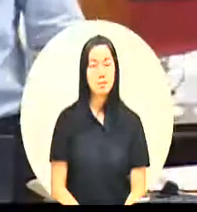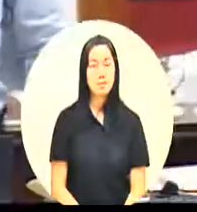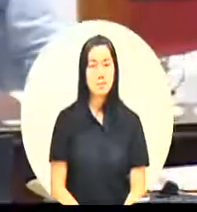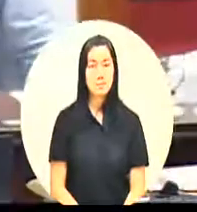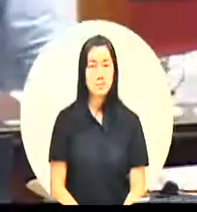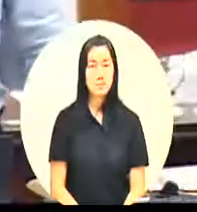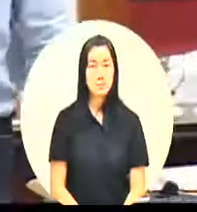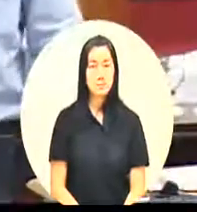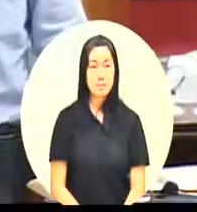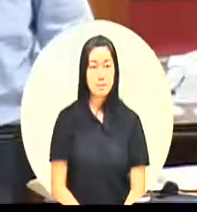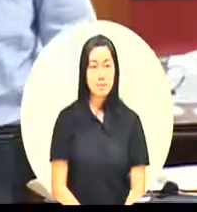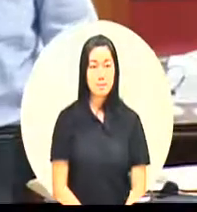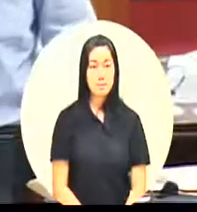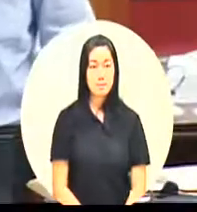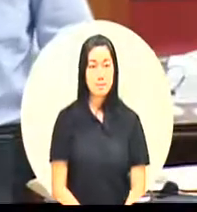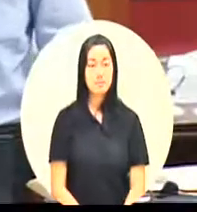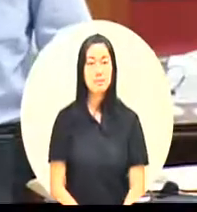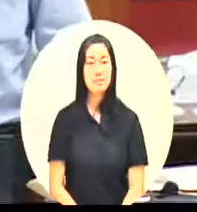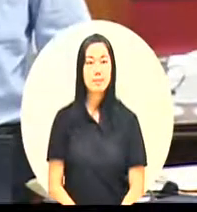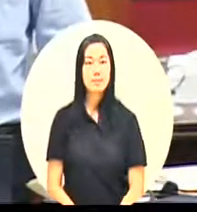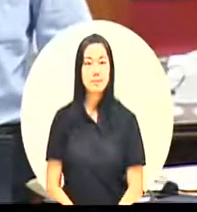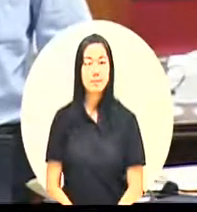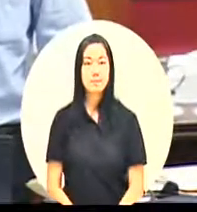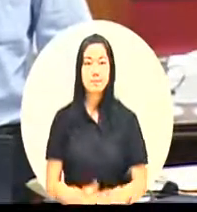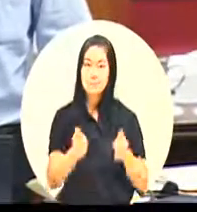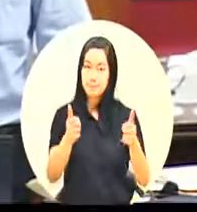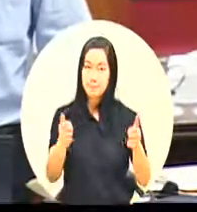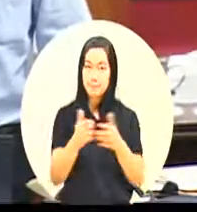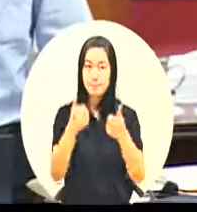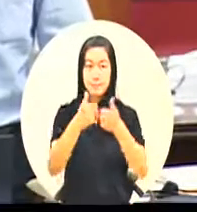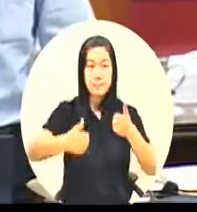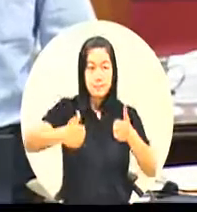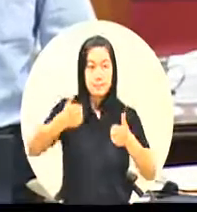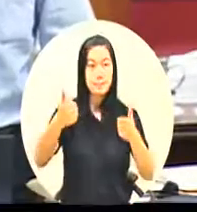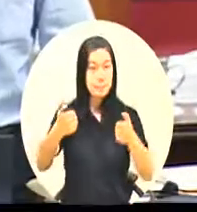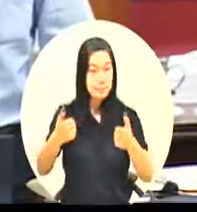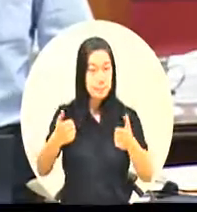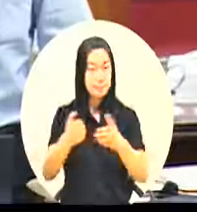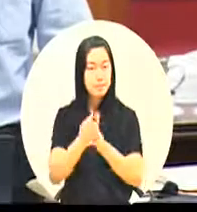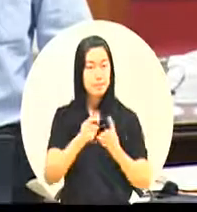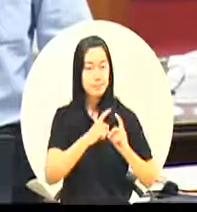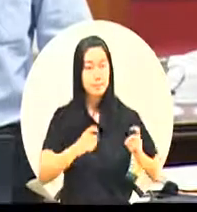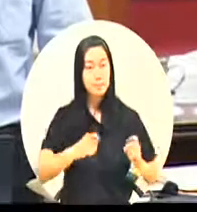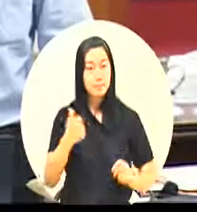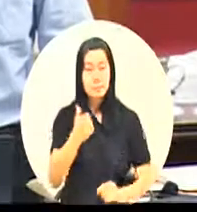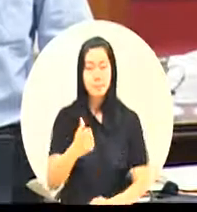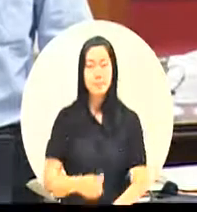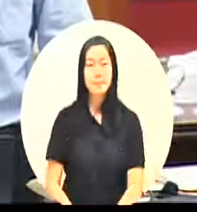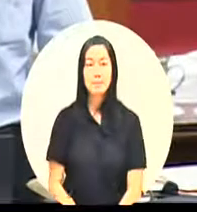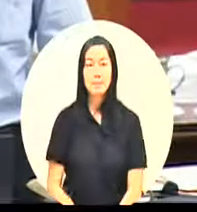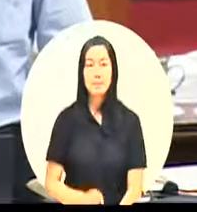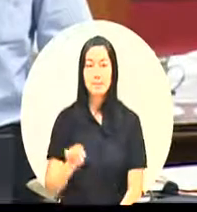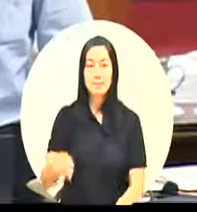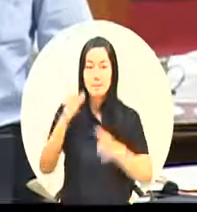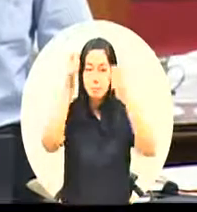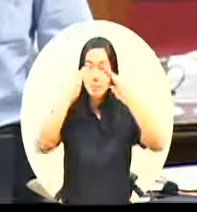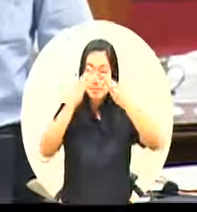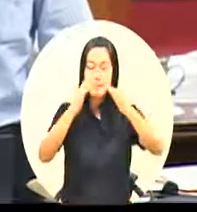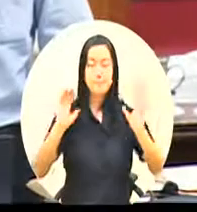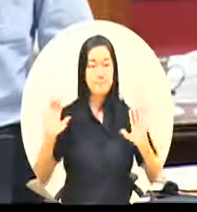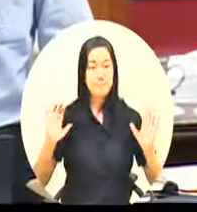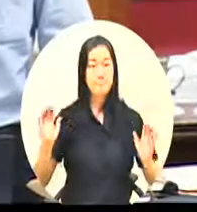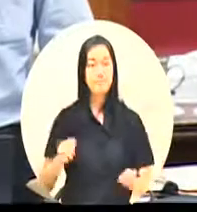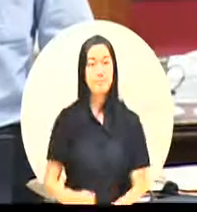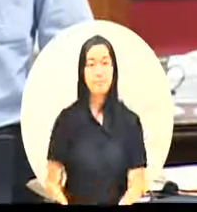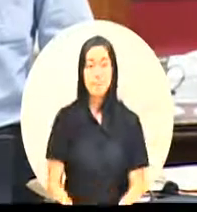谢谢，请市长说明。 好，谢谢议长，谢谢郭议员。让高雄市的孩子，